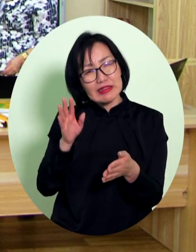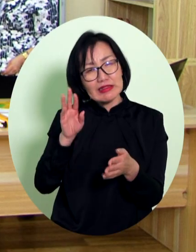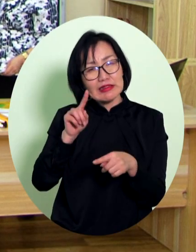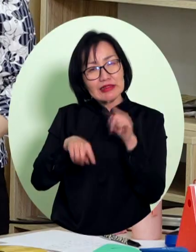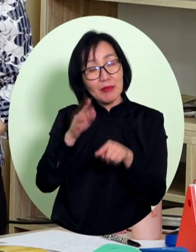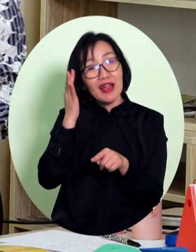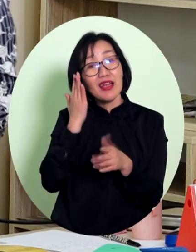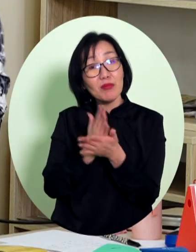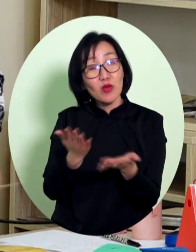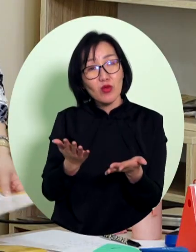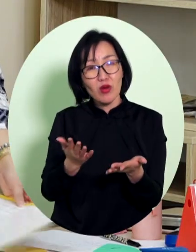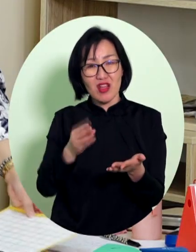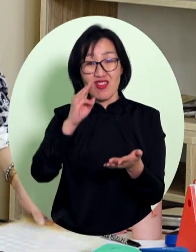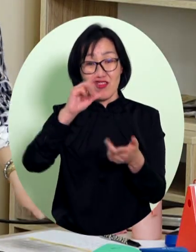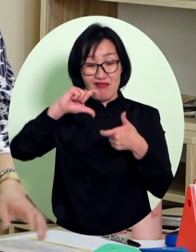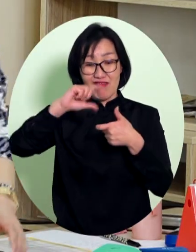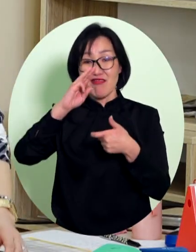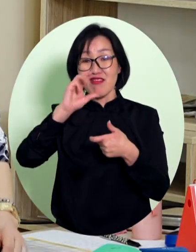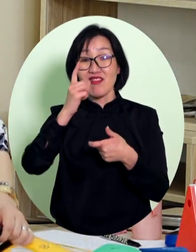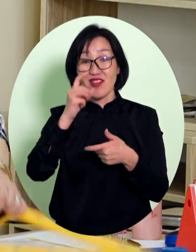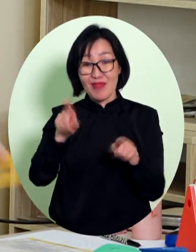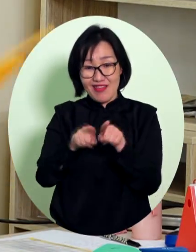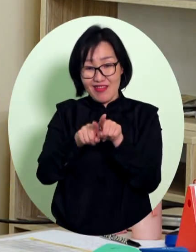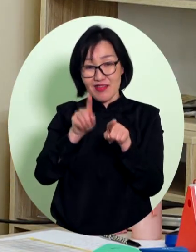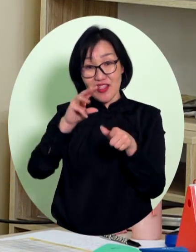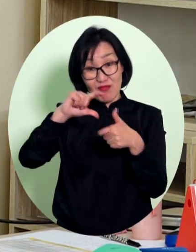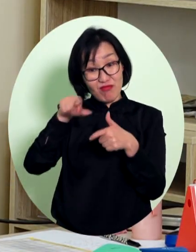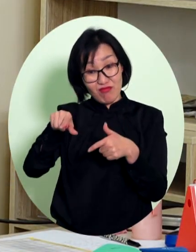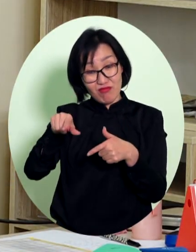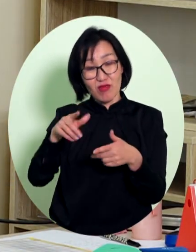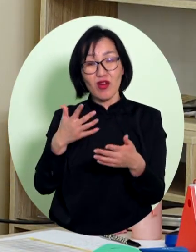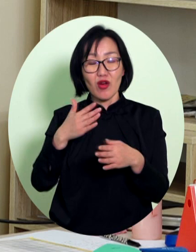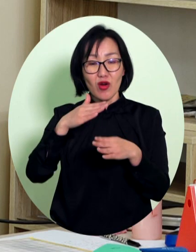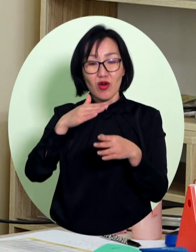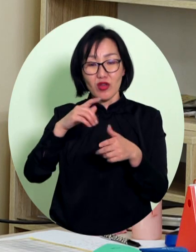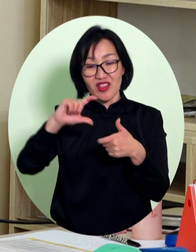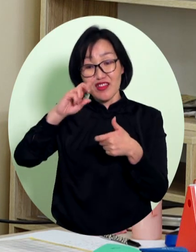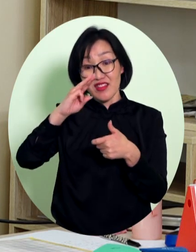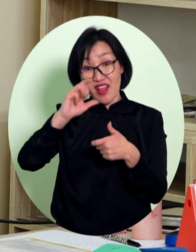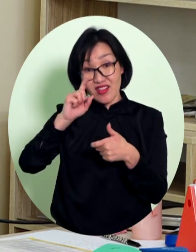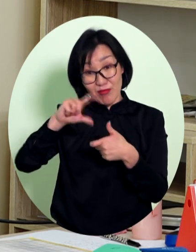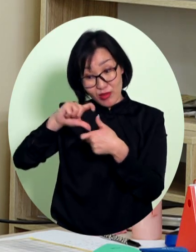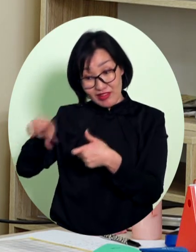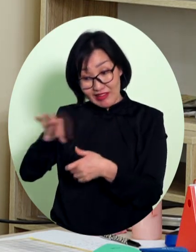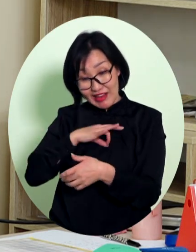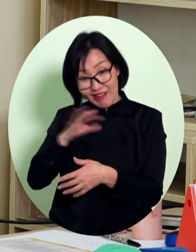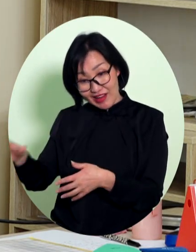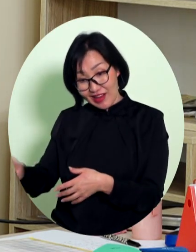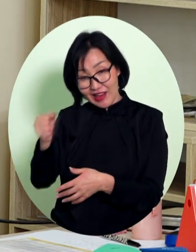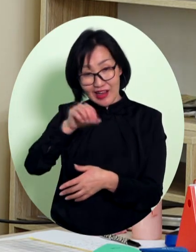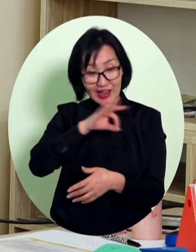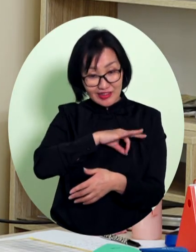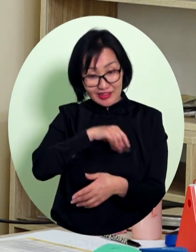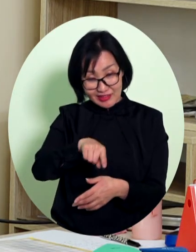байна. За, мөн өмнөх шугам гортог хэрэглэсэн хүүхдүүд ч тэгш өнцгөө ашиглаж болно. За, энэ дээр эхлээд тайлбарлаад